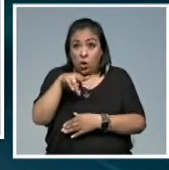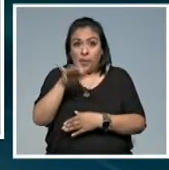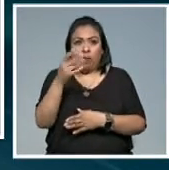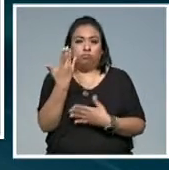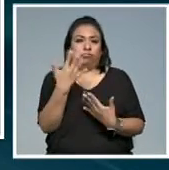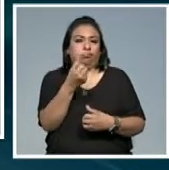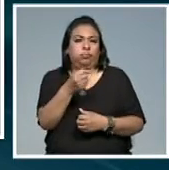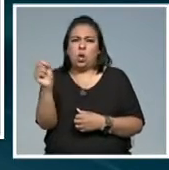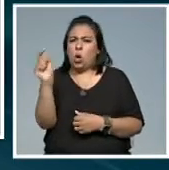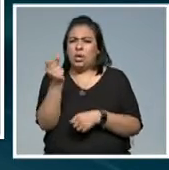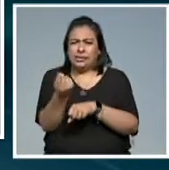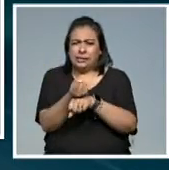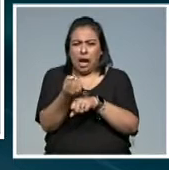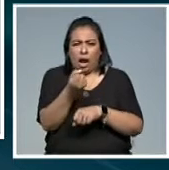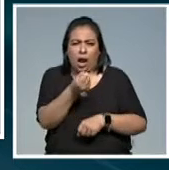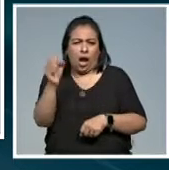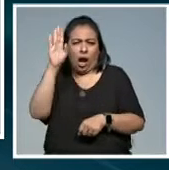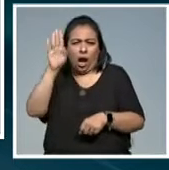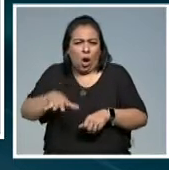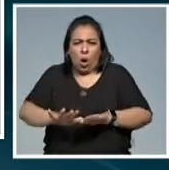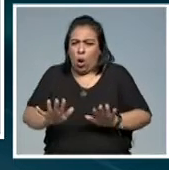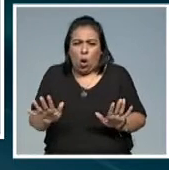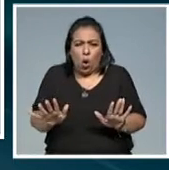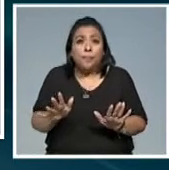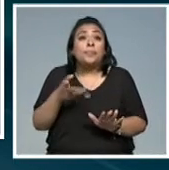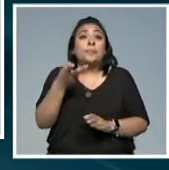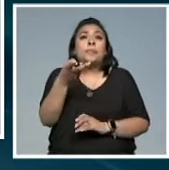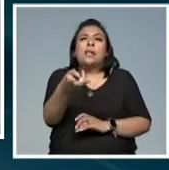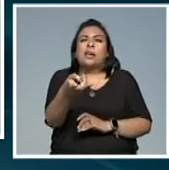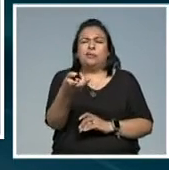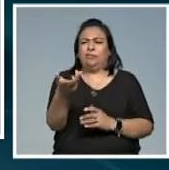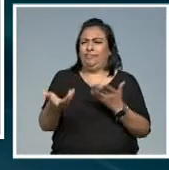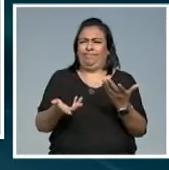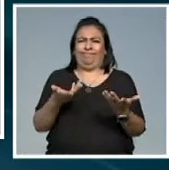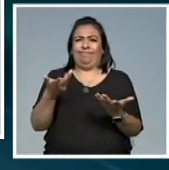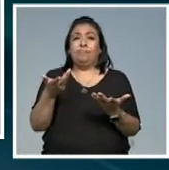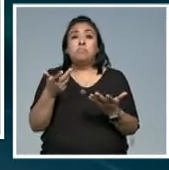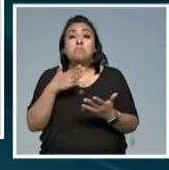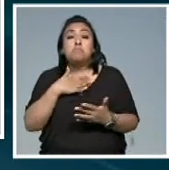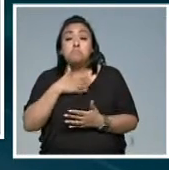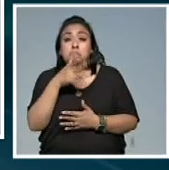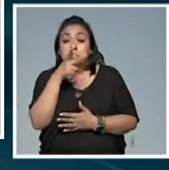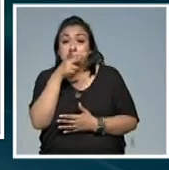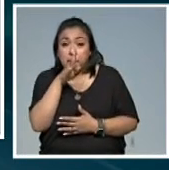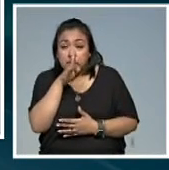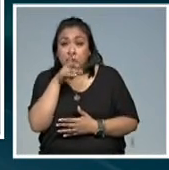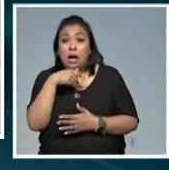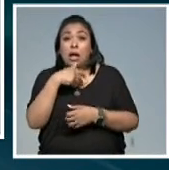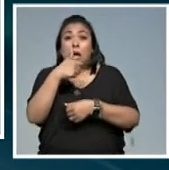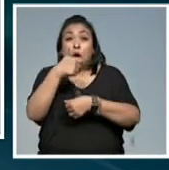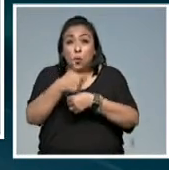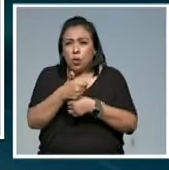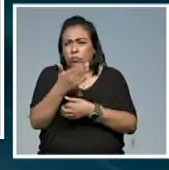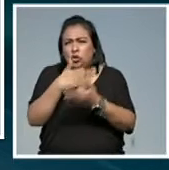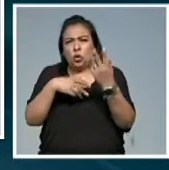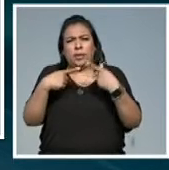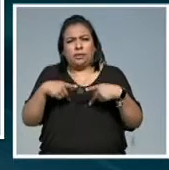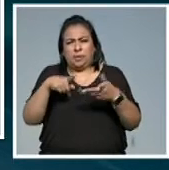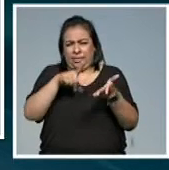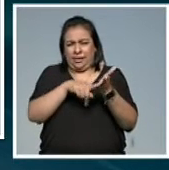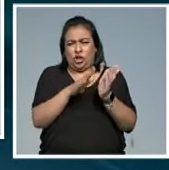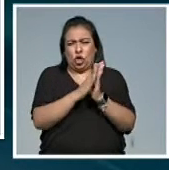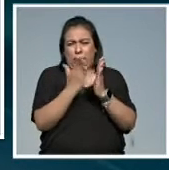no? Il sangue non è un talento, quindi io ero quasi indispettita perché i miei genitori, i miei nonni, tutte le persone che racconto nella prima parte